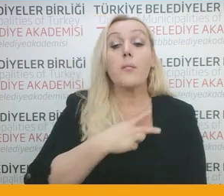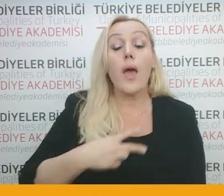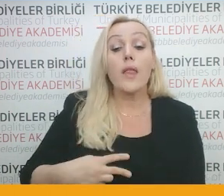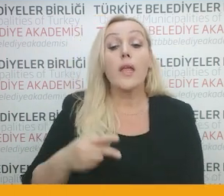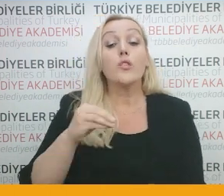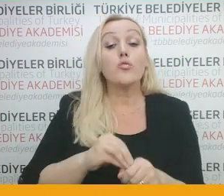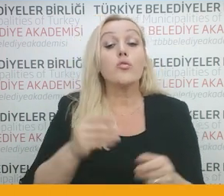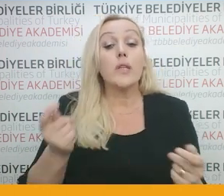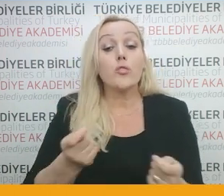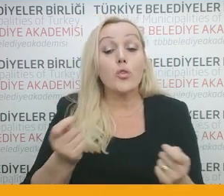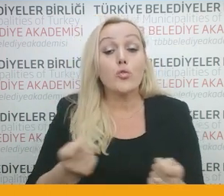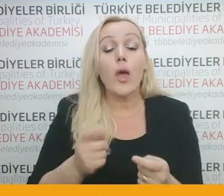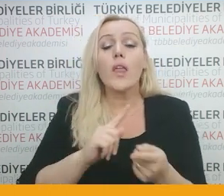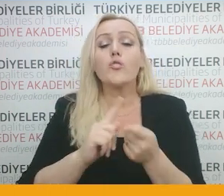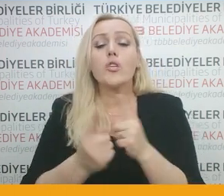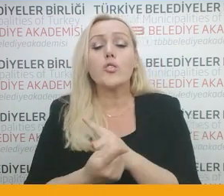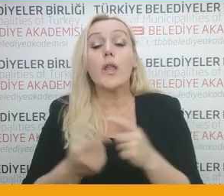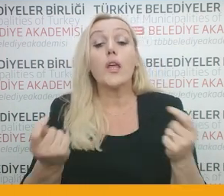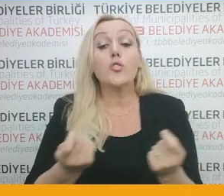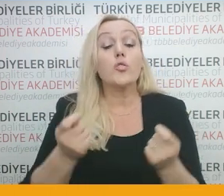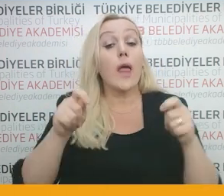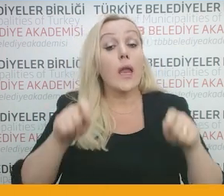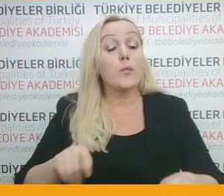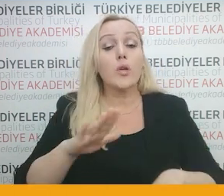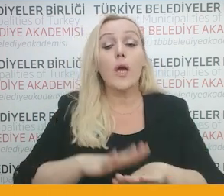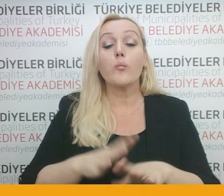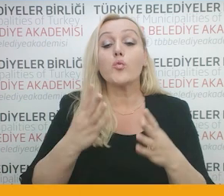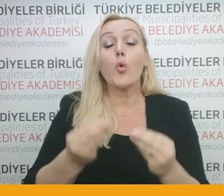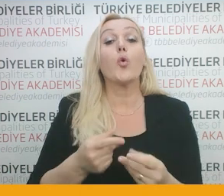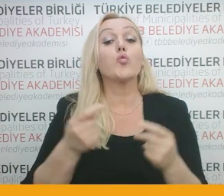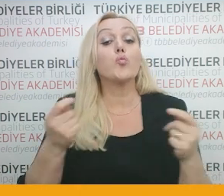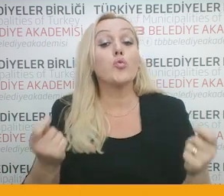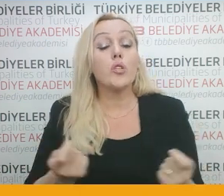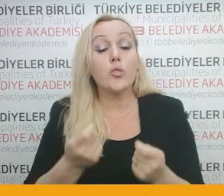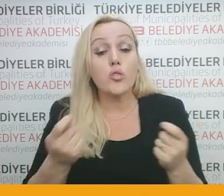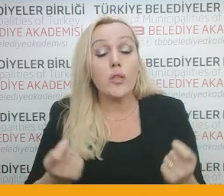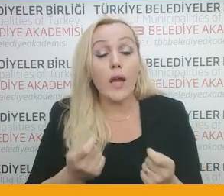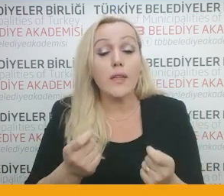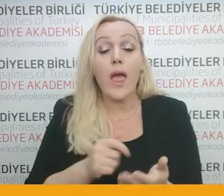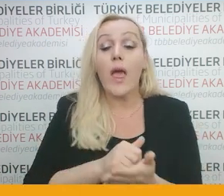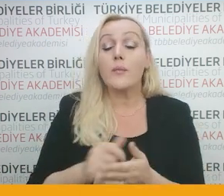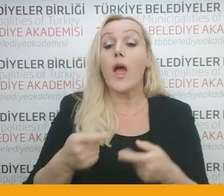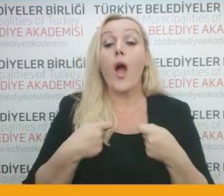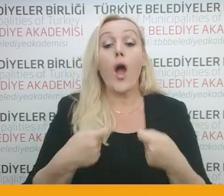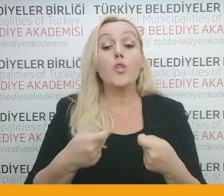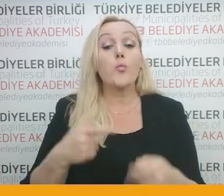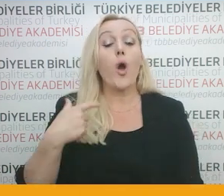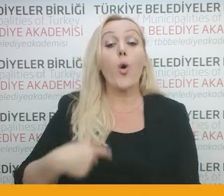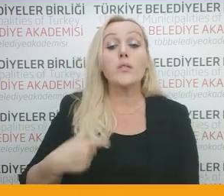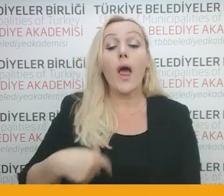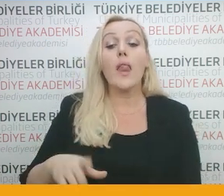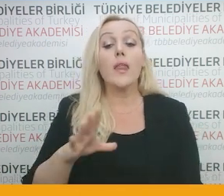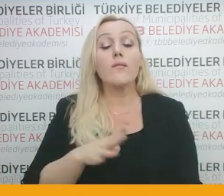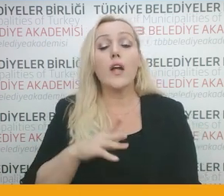yapıyoruz. Ne yapıyoruz? Çeşitli iş ve işlemler yapıyoruz. Bu iş yaptığımız iş ve işlemlerin bir harcama özelliği varsa eğer